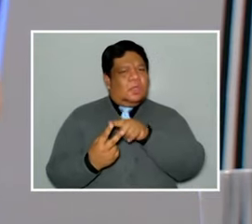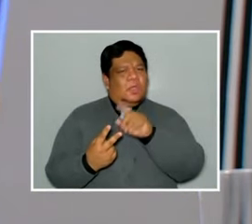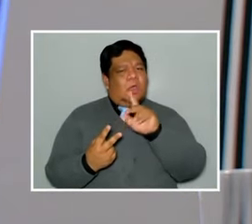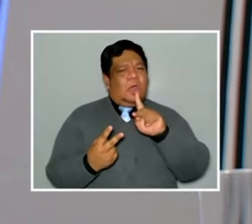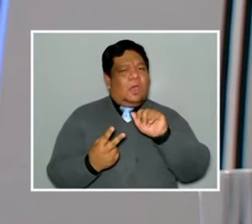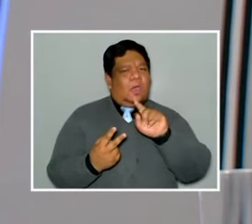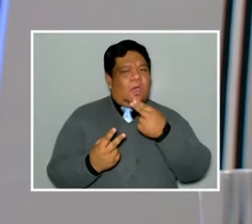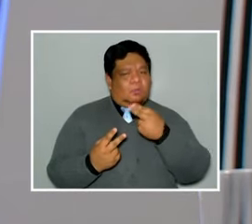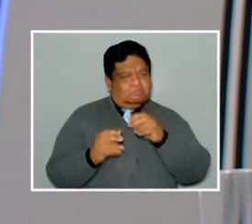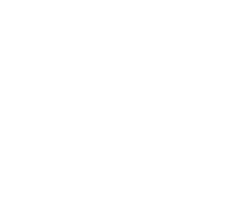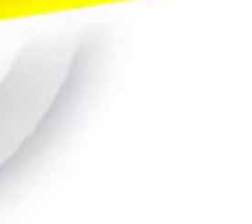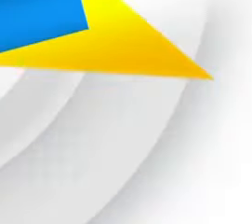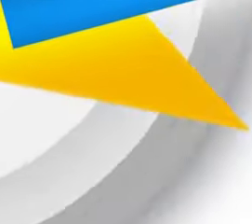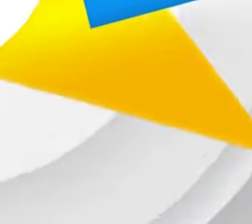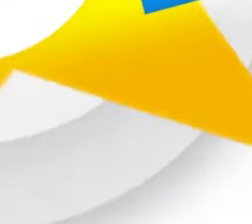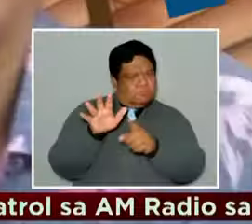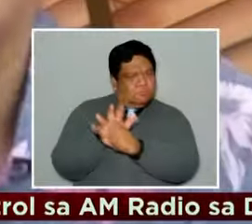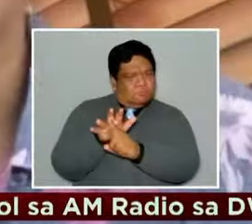MJ Felipe.